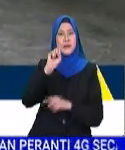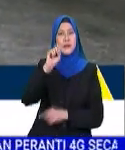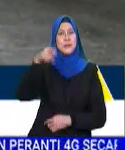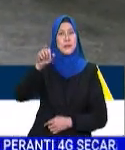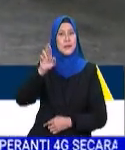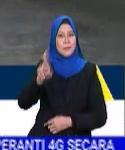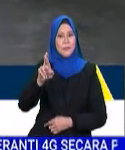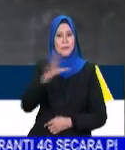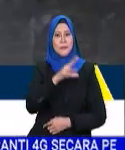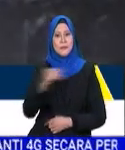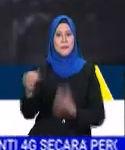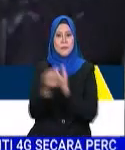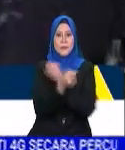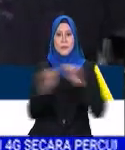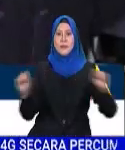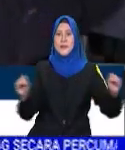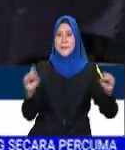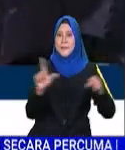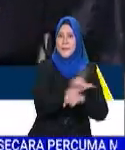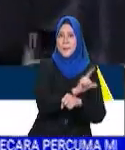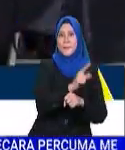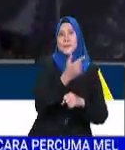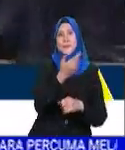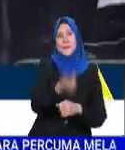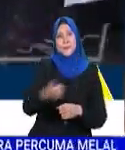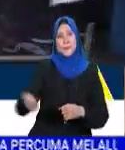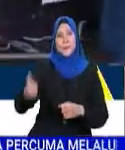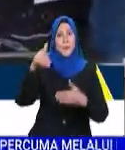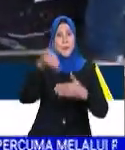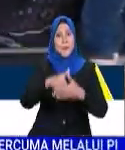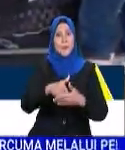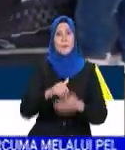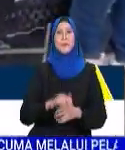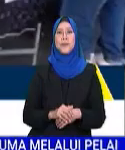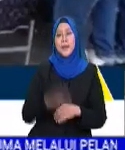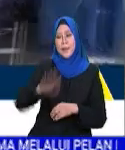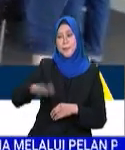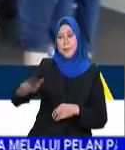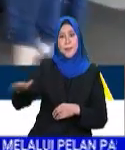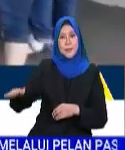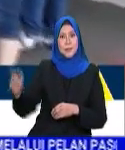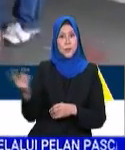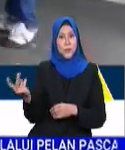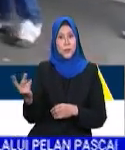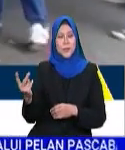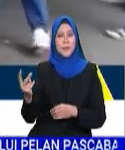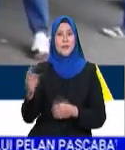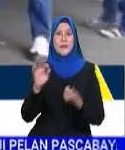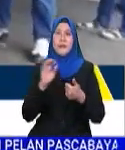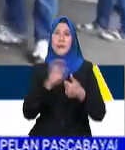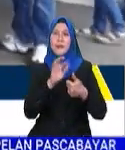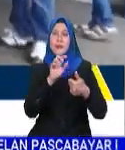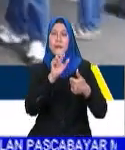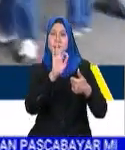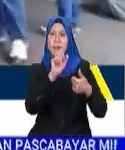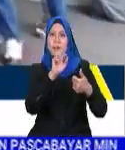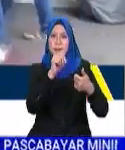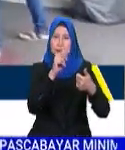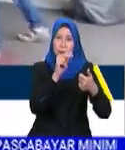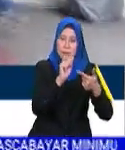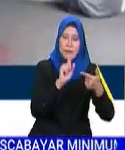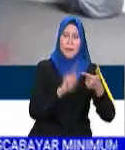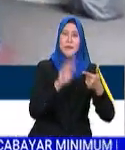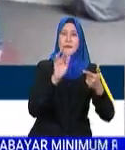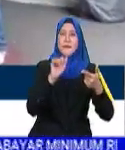SPR sekaligus menyediakan kelengkapan mengundi. Pasangan adik-beradik Farahana Anwar dan Faiz Anwar meluahkan